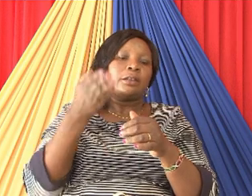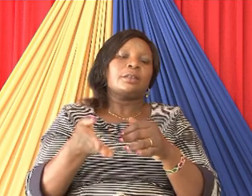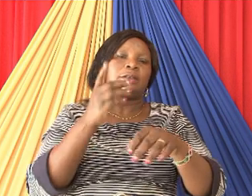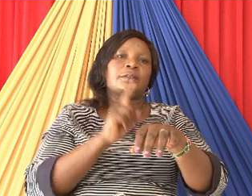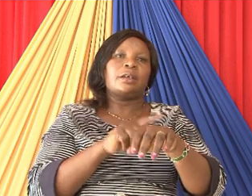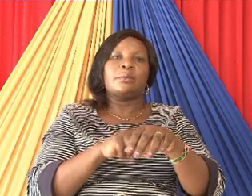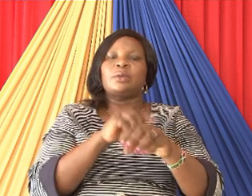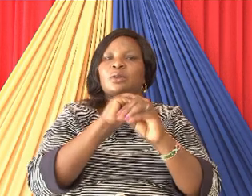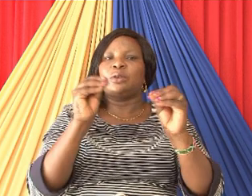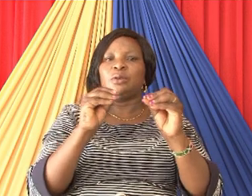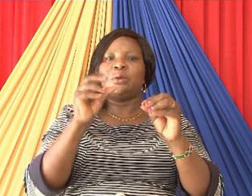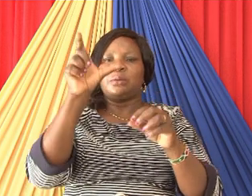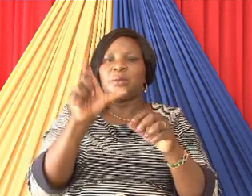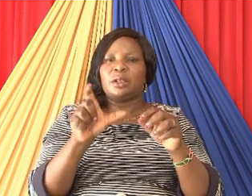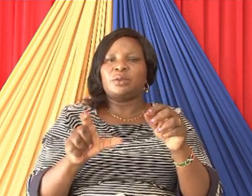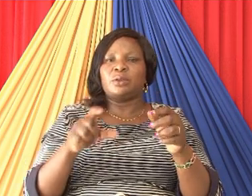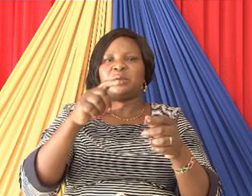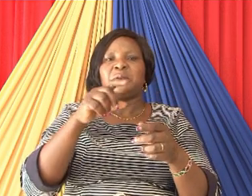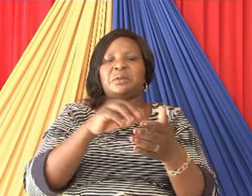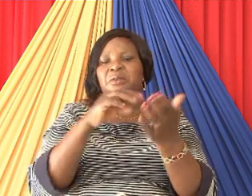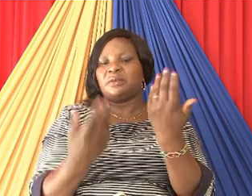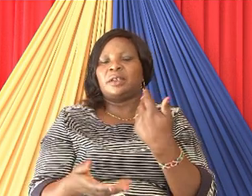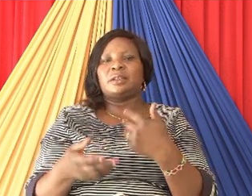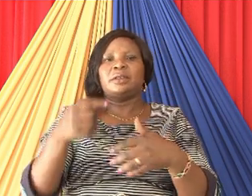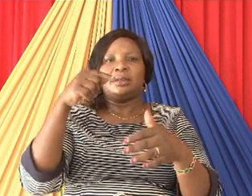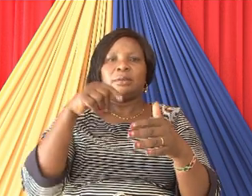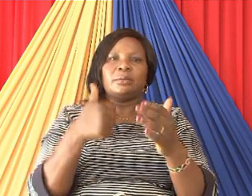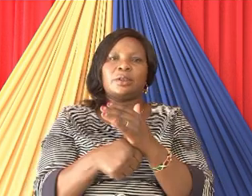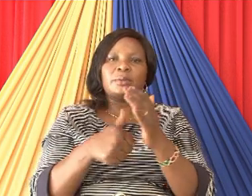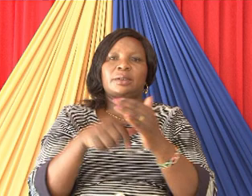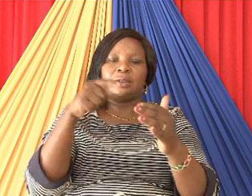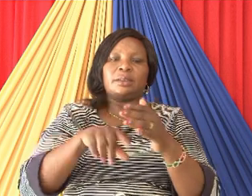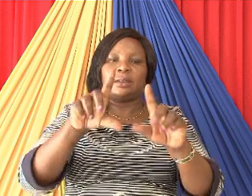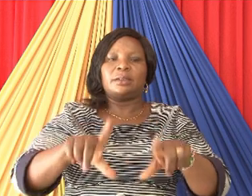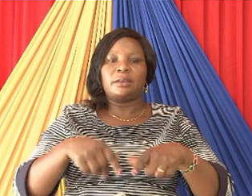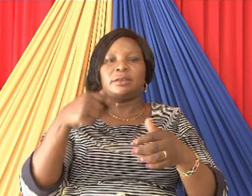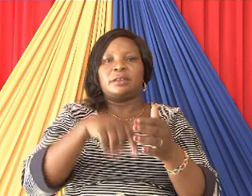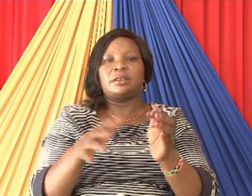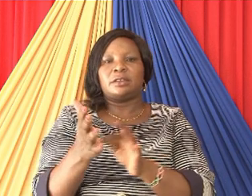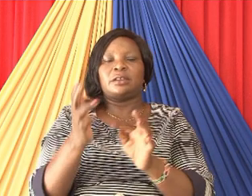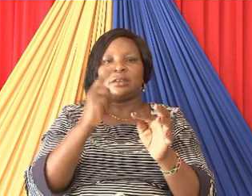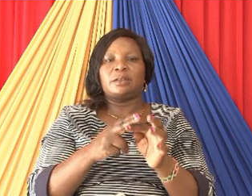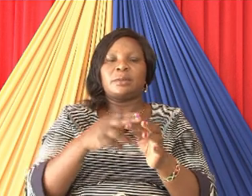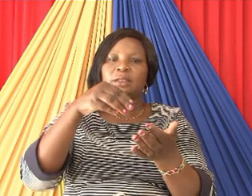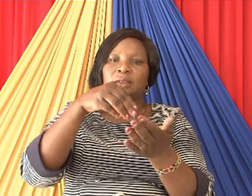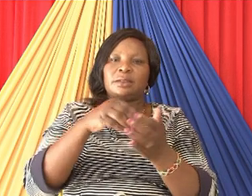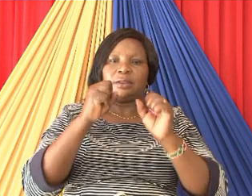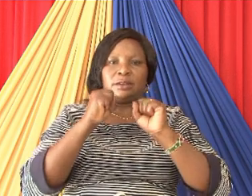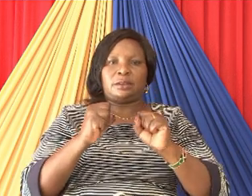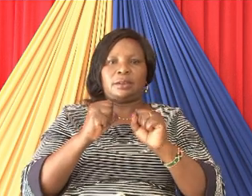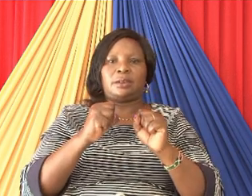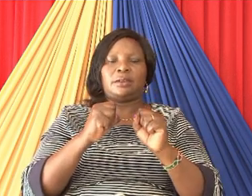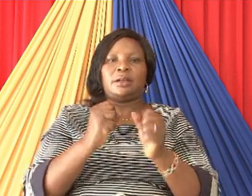ambaye atashindwa kwa sababu ya ugumu uliopo wa maisha katika jina la Yesu. Naomba ukasimame na watu wako